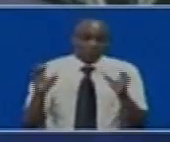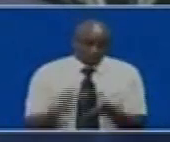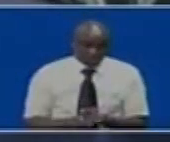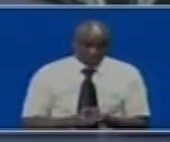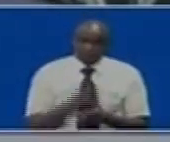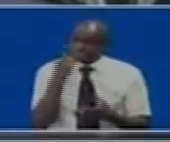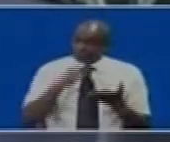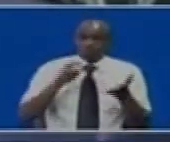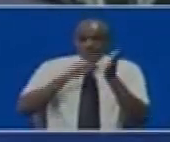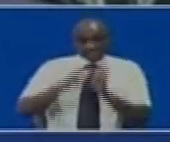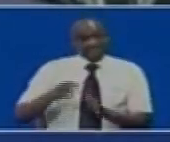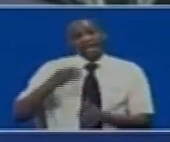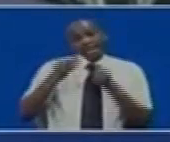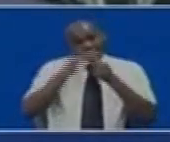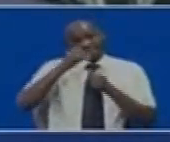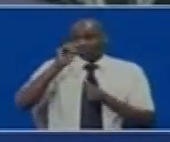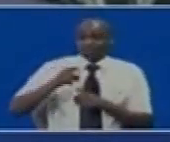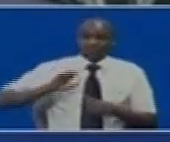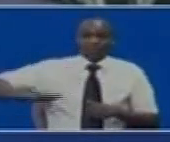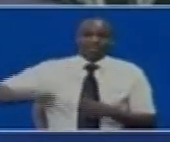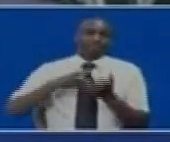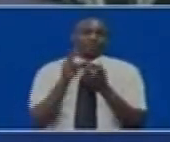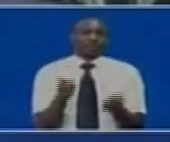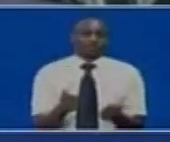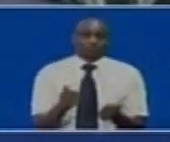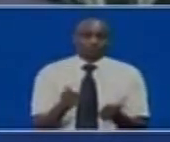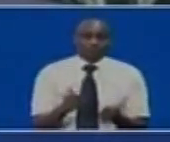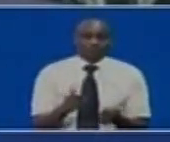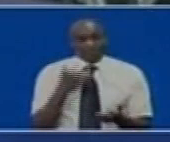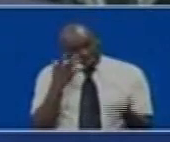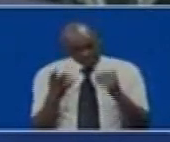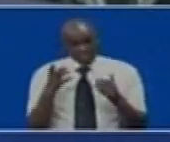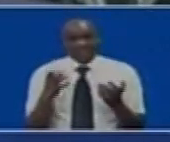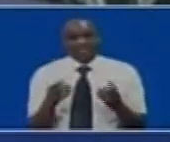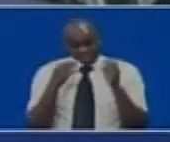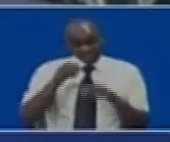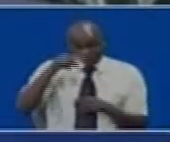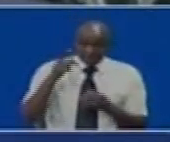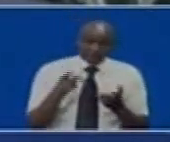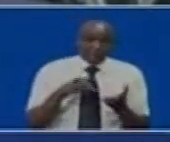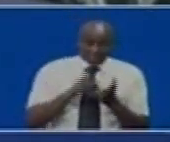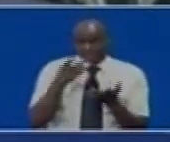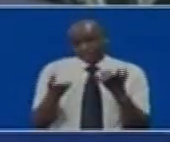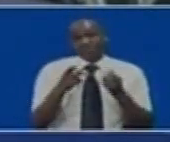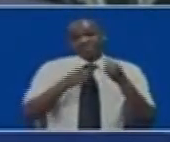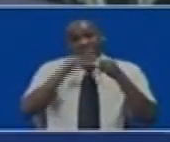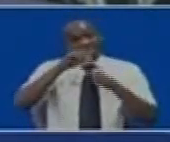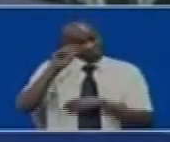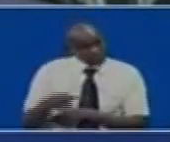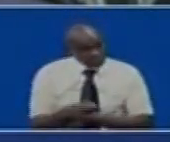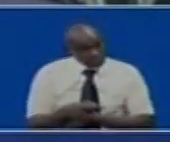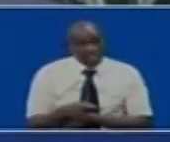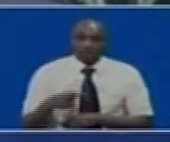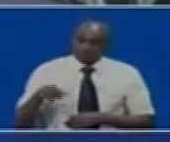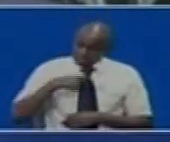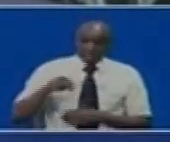owe the contractor 800,000 shillings. So in any event, even if he had been paid 600,000 shillings, we